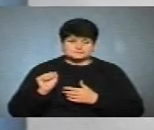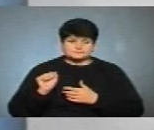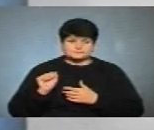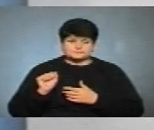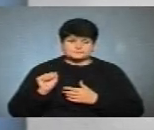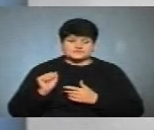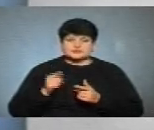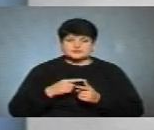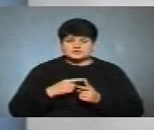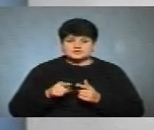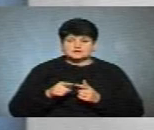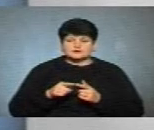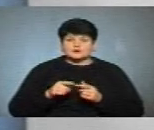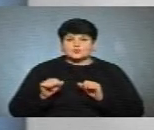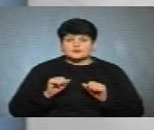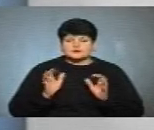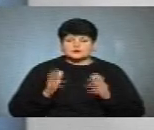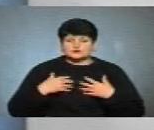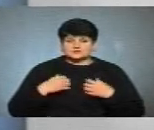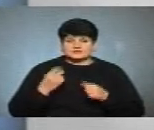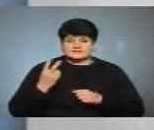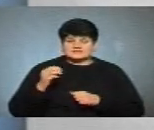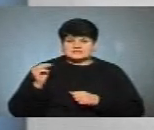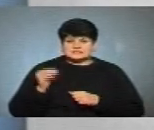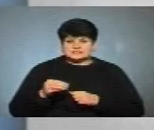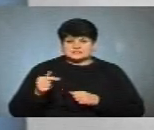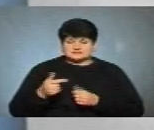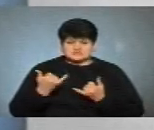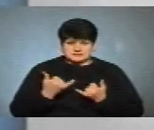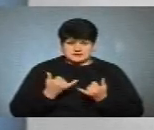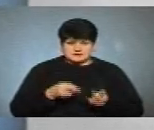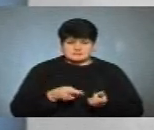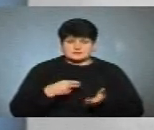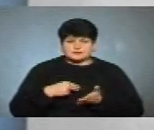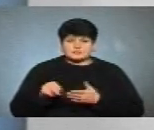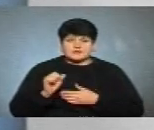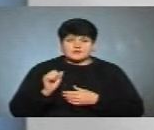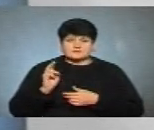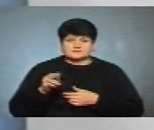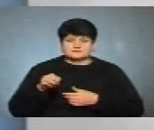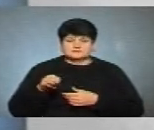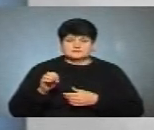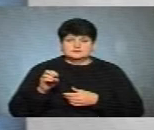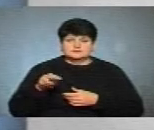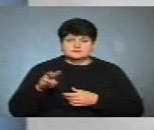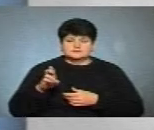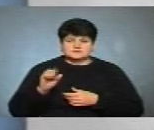Обласним управлінням охорони здоров'я на 200 тисяч, якраз от зараз ми закупили Актембру